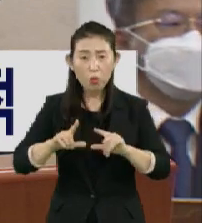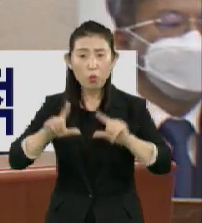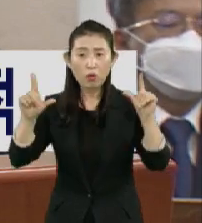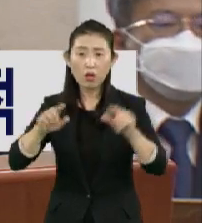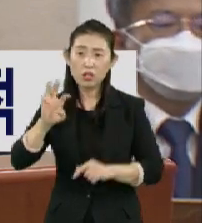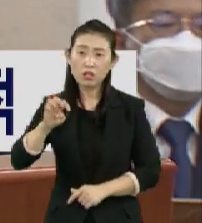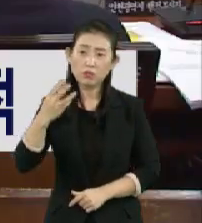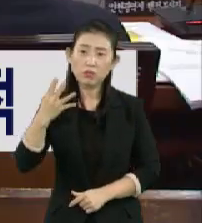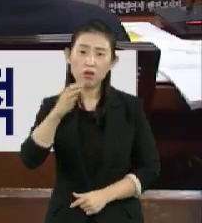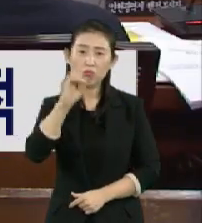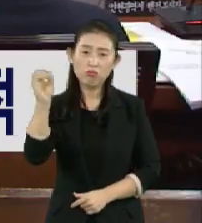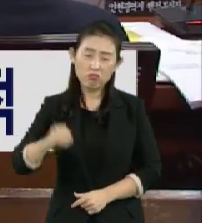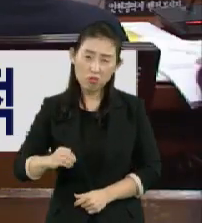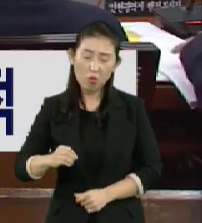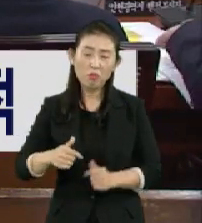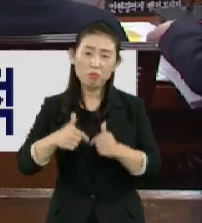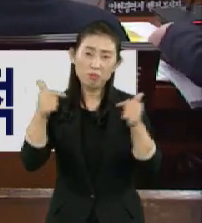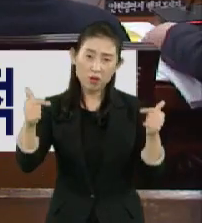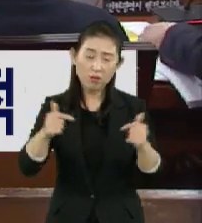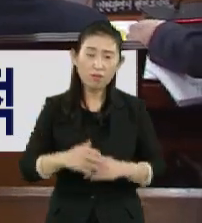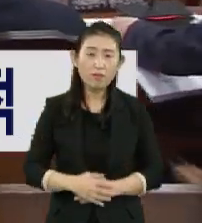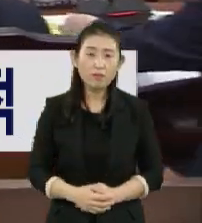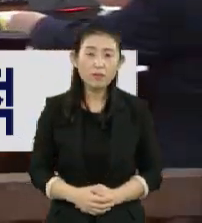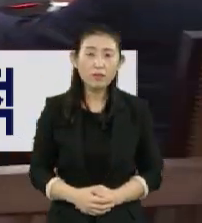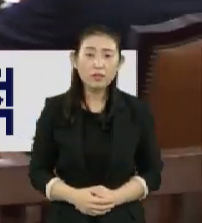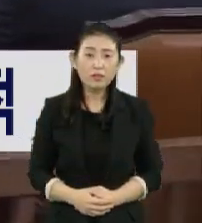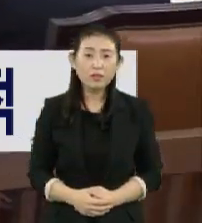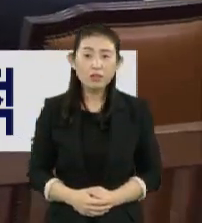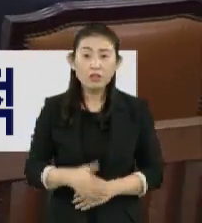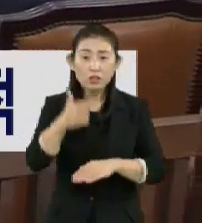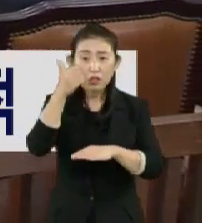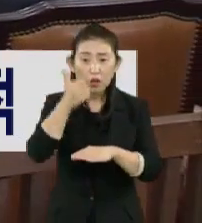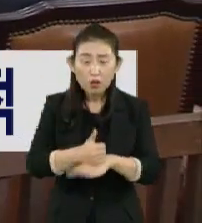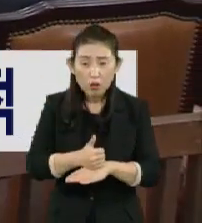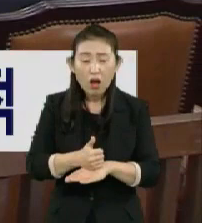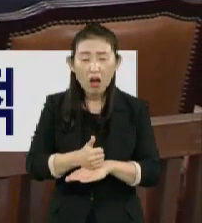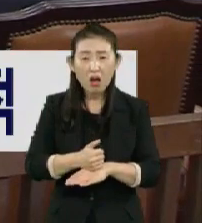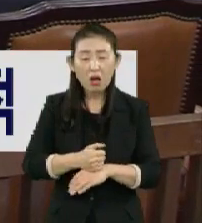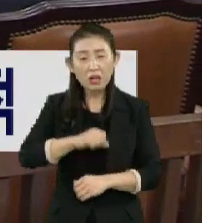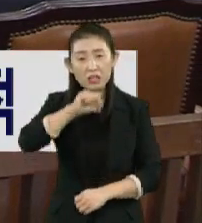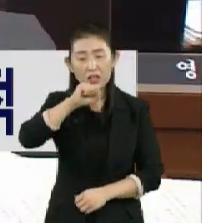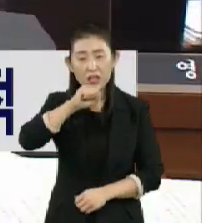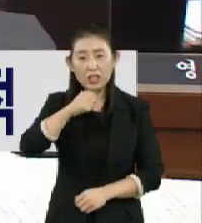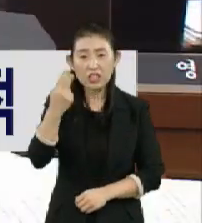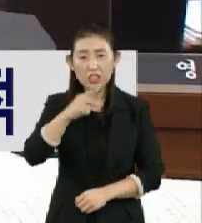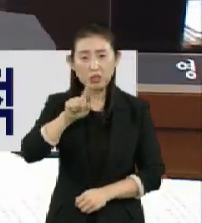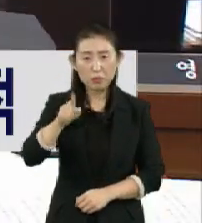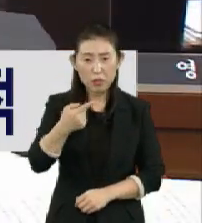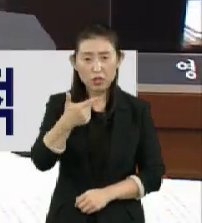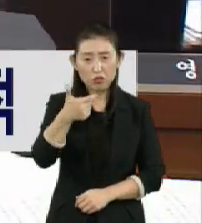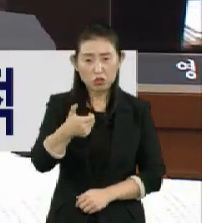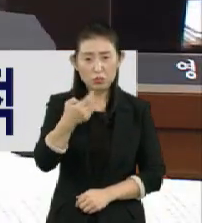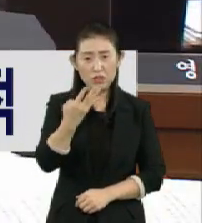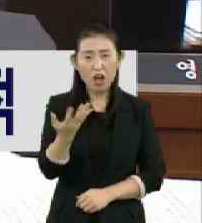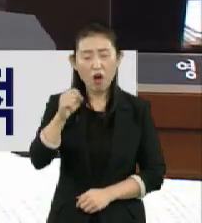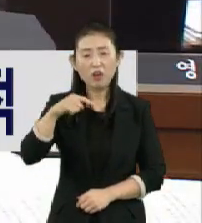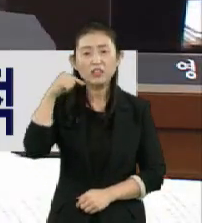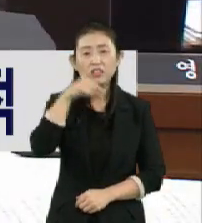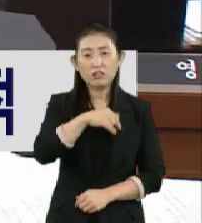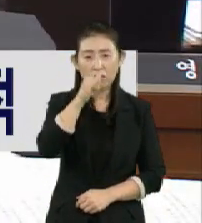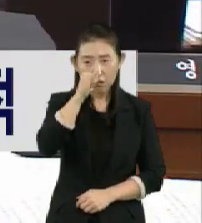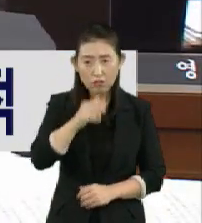올해 34.5%로 늘었다고 밝혔습니다. 그 결과 통합재정수지도 2,164억 적자를